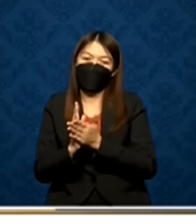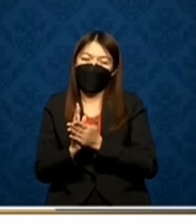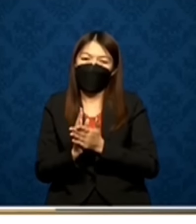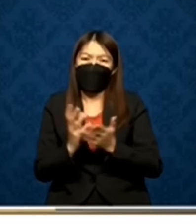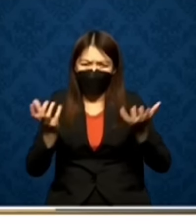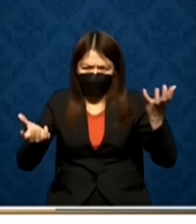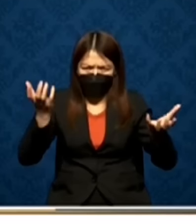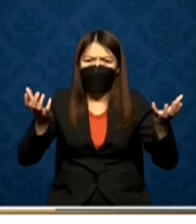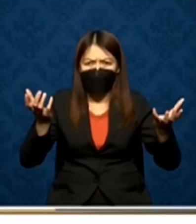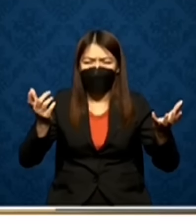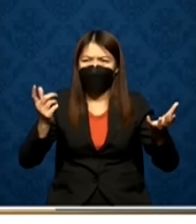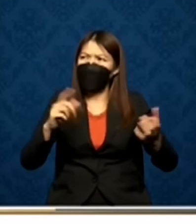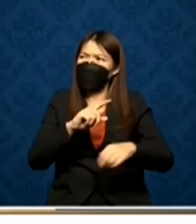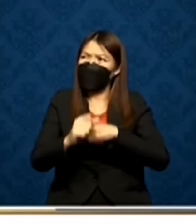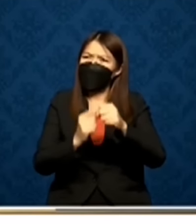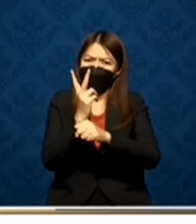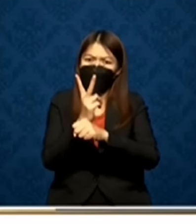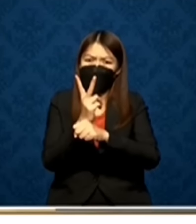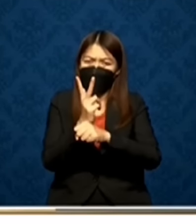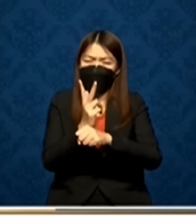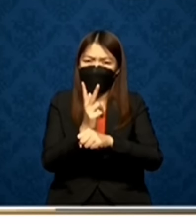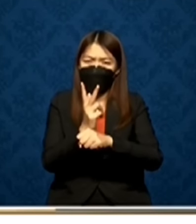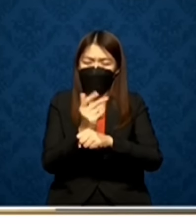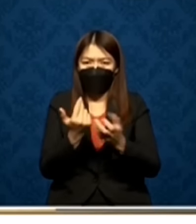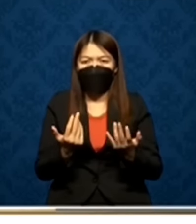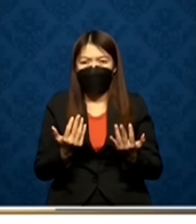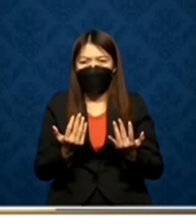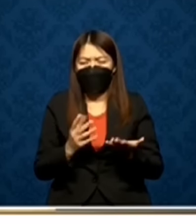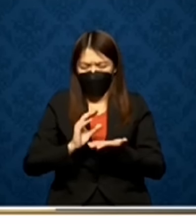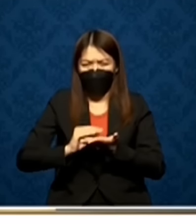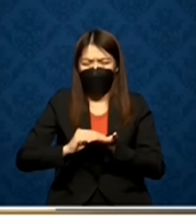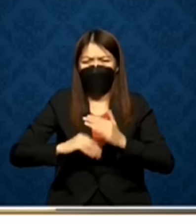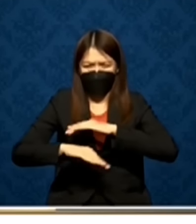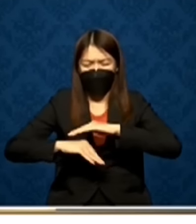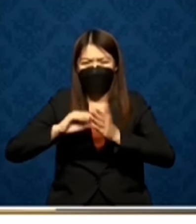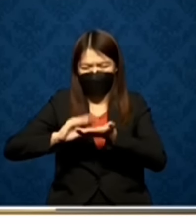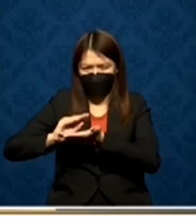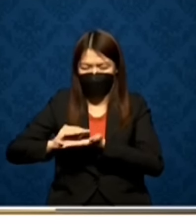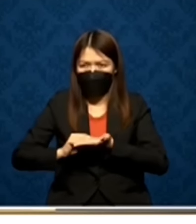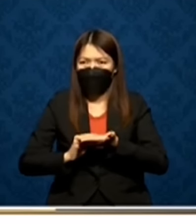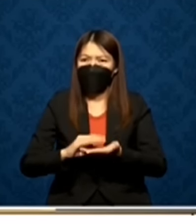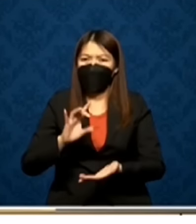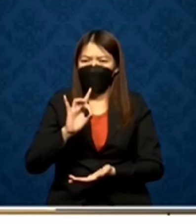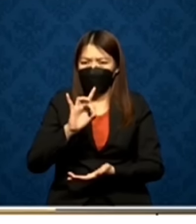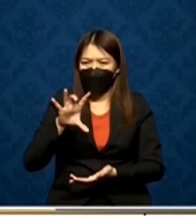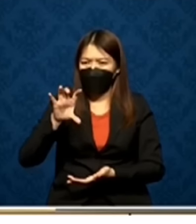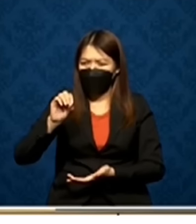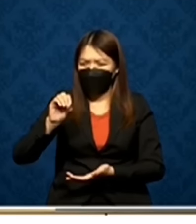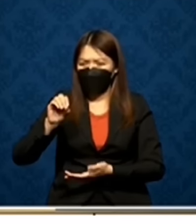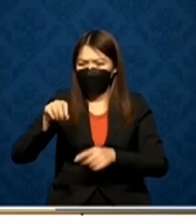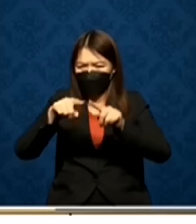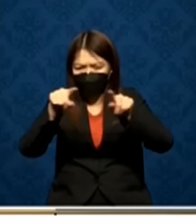รมและใช้เวลาแค่3ปีแล้วก็มีข้อมูลอยู่ถึง850แปลง